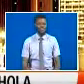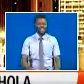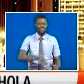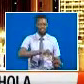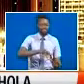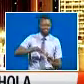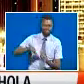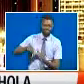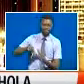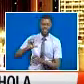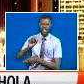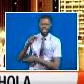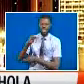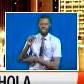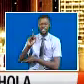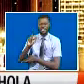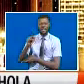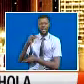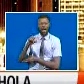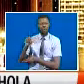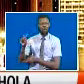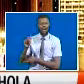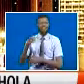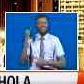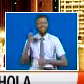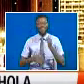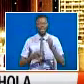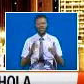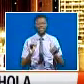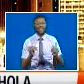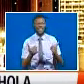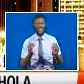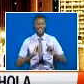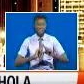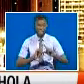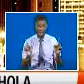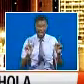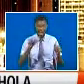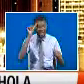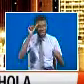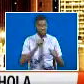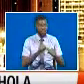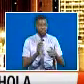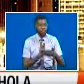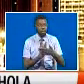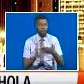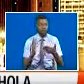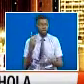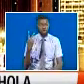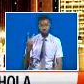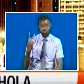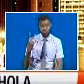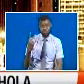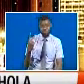na mashaka ya Shakahola, niruhusu nitamatishe taarifa hizi za Dira ya Wiki, lakini kumbuka kwenye sehemu yetu ya pili ambayo itakujieni baada ya